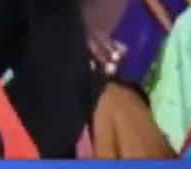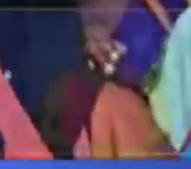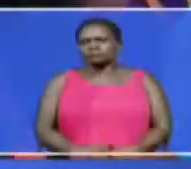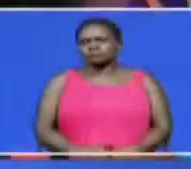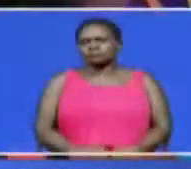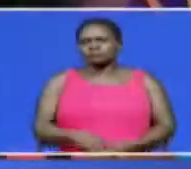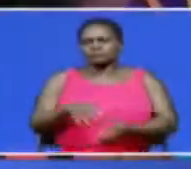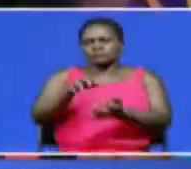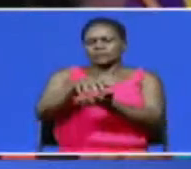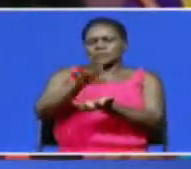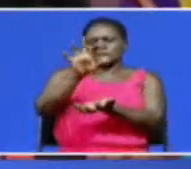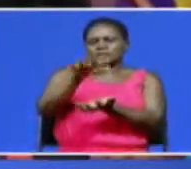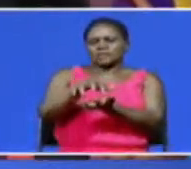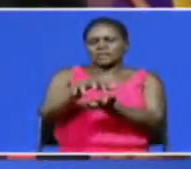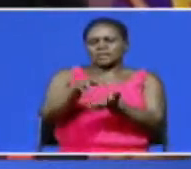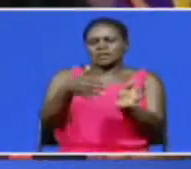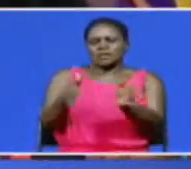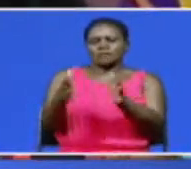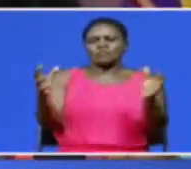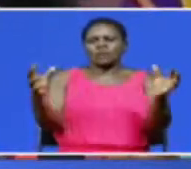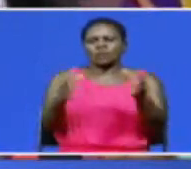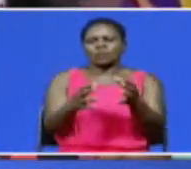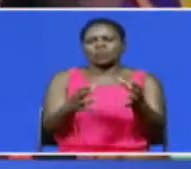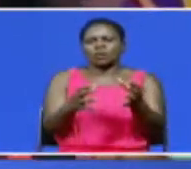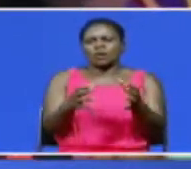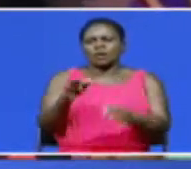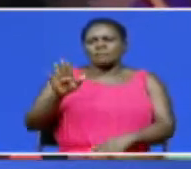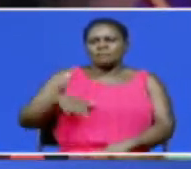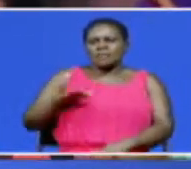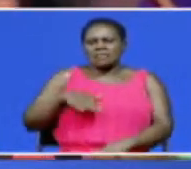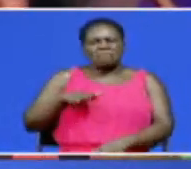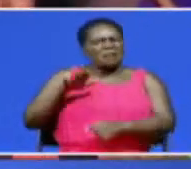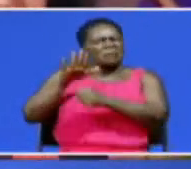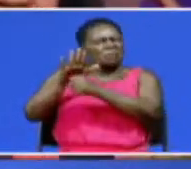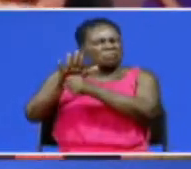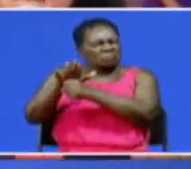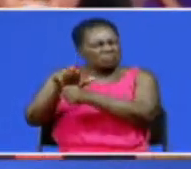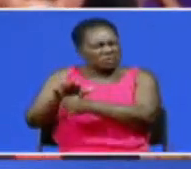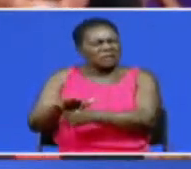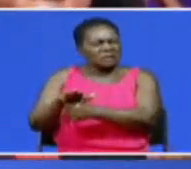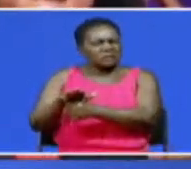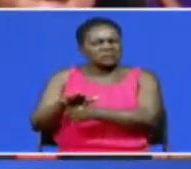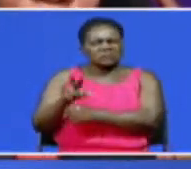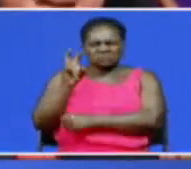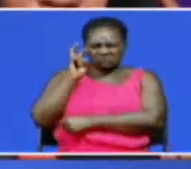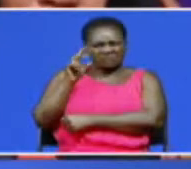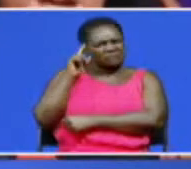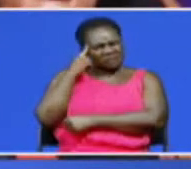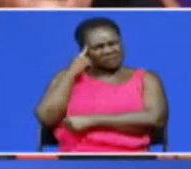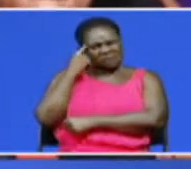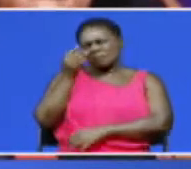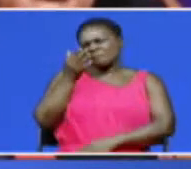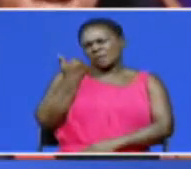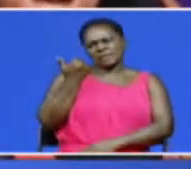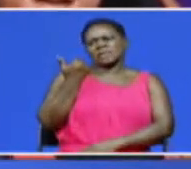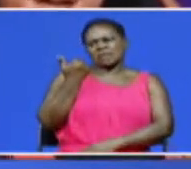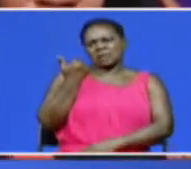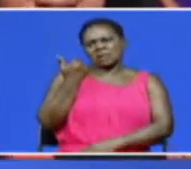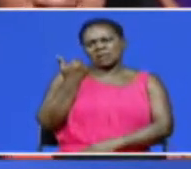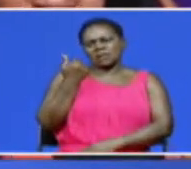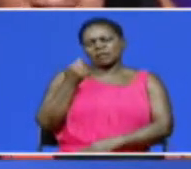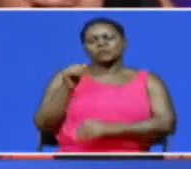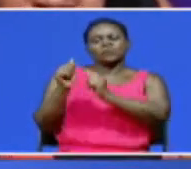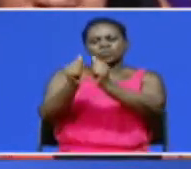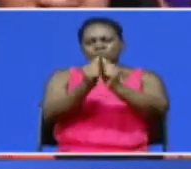Coming from Tana River, ni one of the communities ambazo mama huwa hasikiki sana, na tumeona ni vizuri tuje